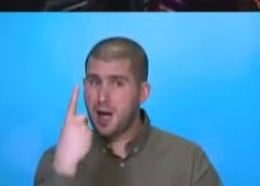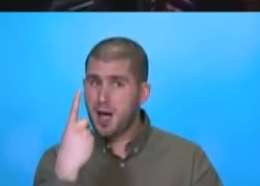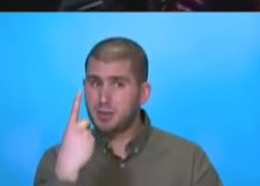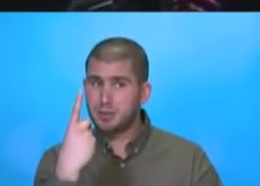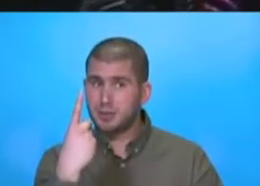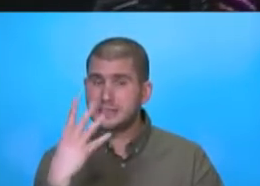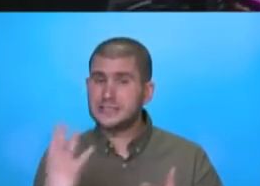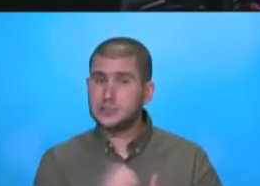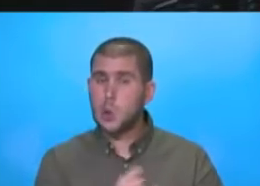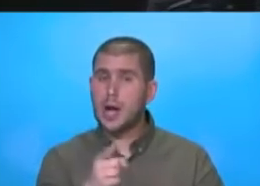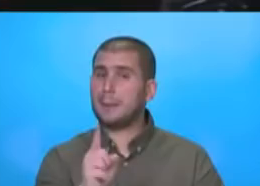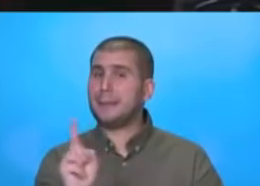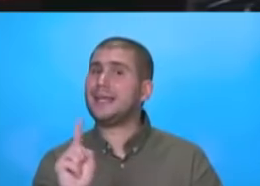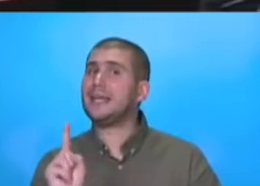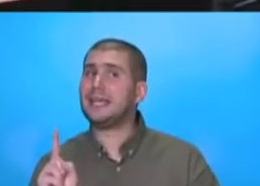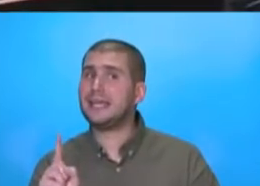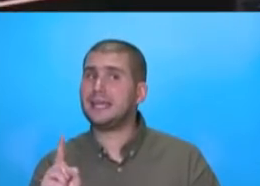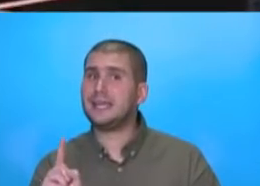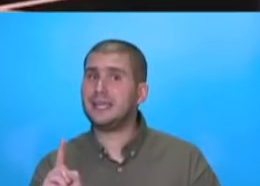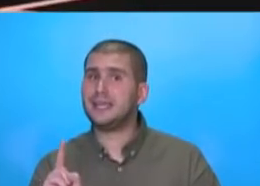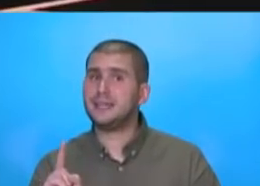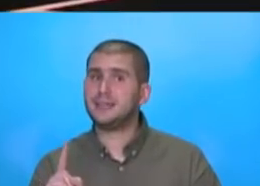אחת, הזוכה